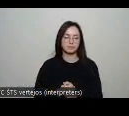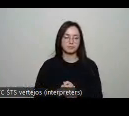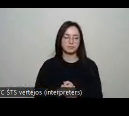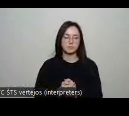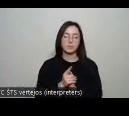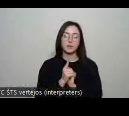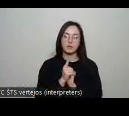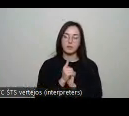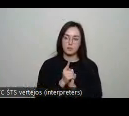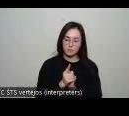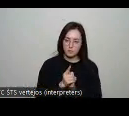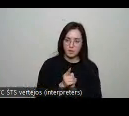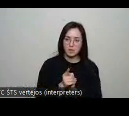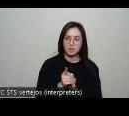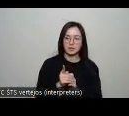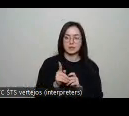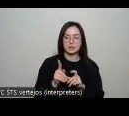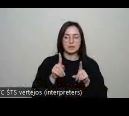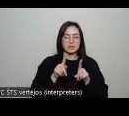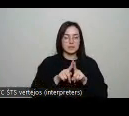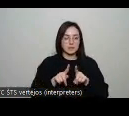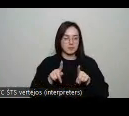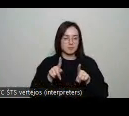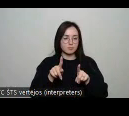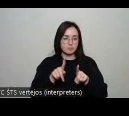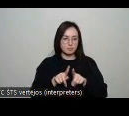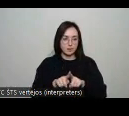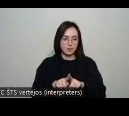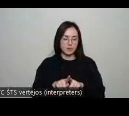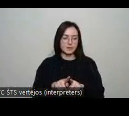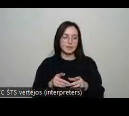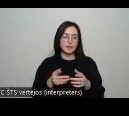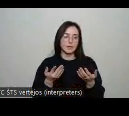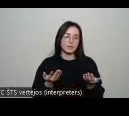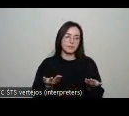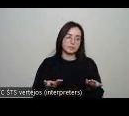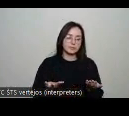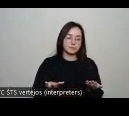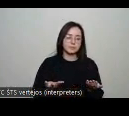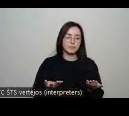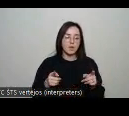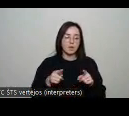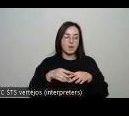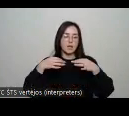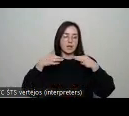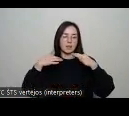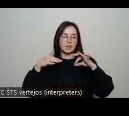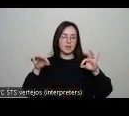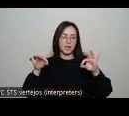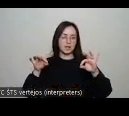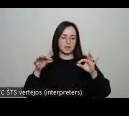bet tai taip pat yra ir tam tikras veiksnys, kuris tarsi atlaisvina jų norus